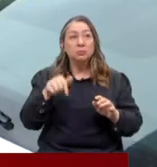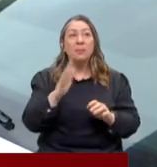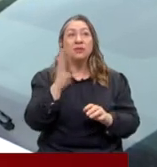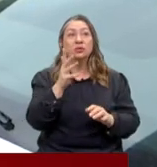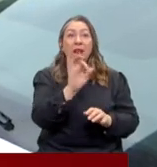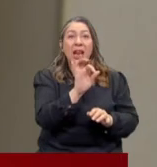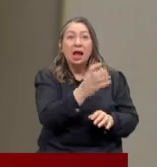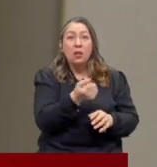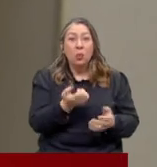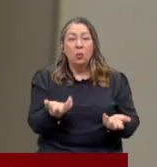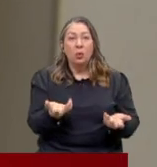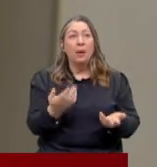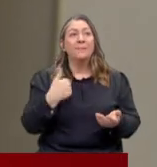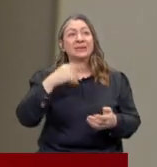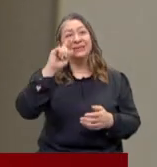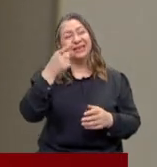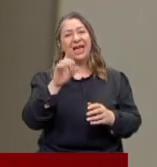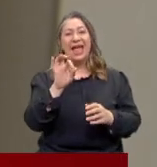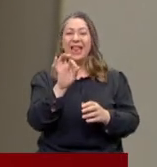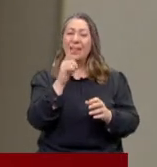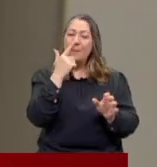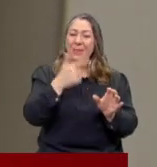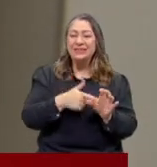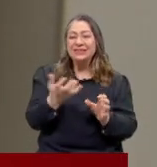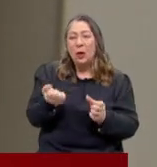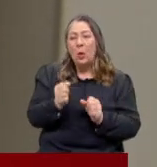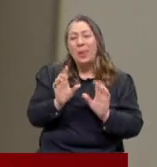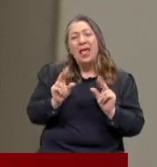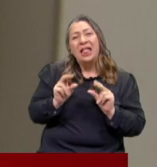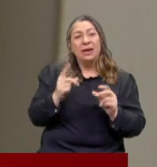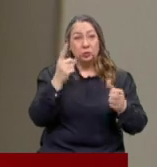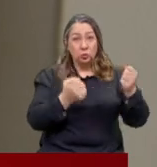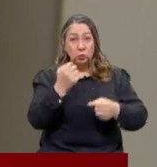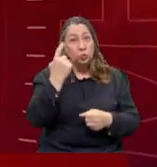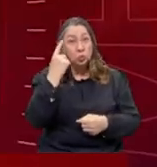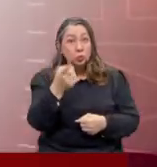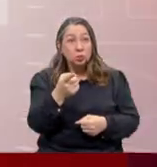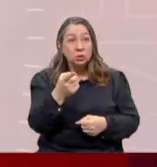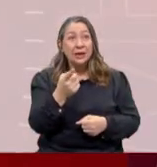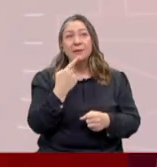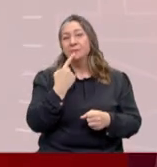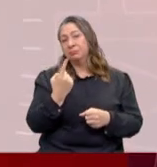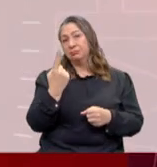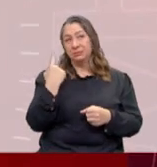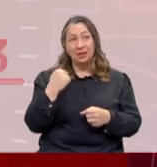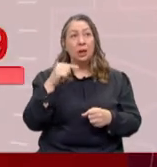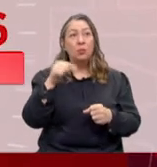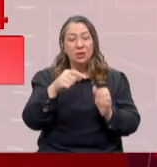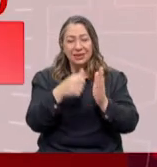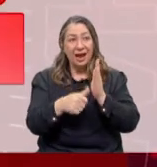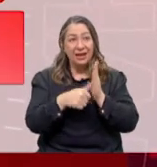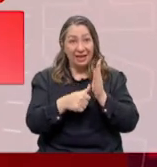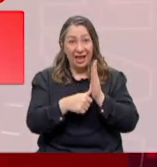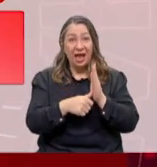5 günde 50 lira alıyor. Ben sadece 50 liralık yakıt alıyorum diyen bir sürücüyü düşünelim. Geçen sene bu